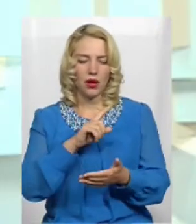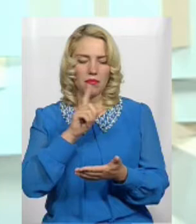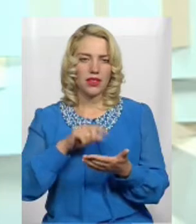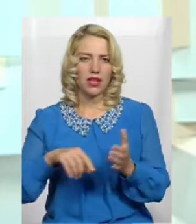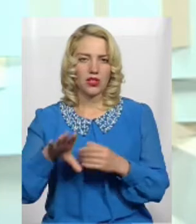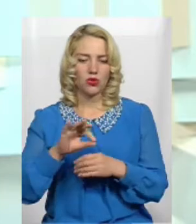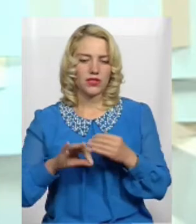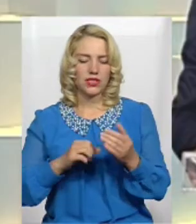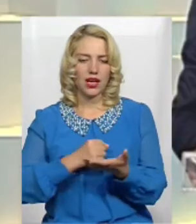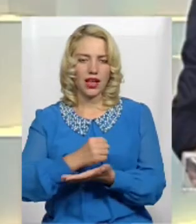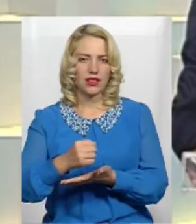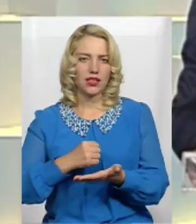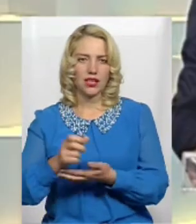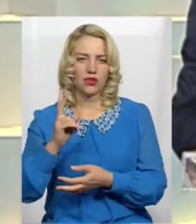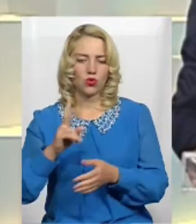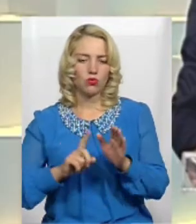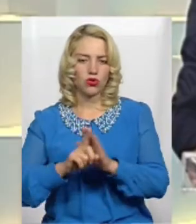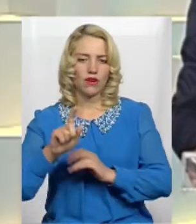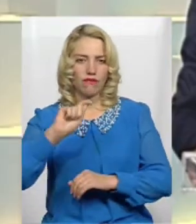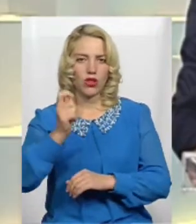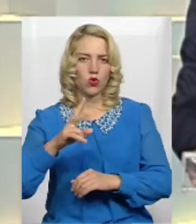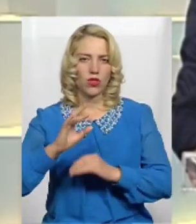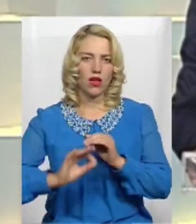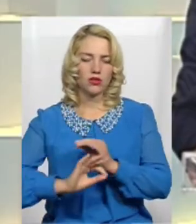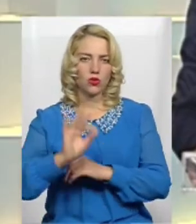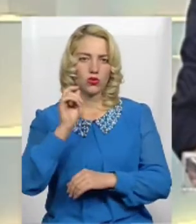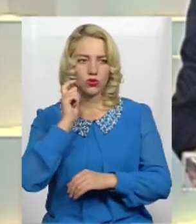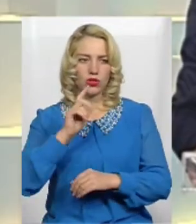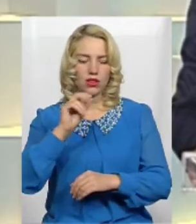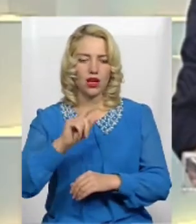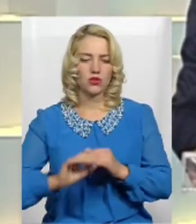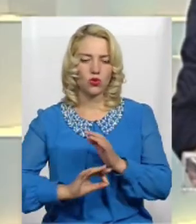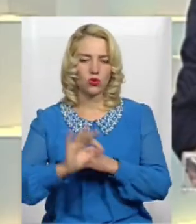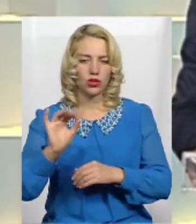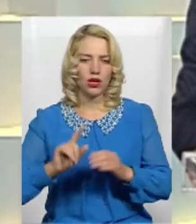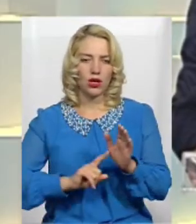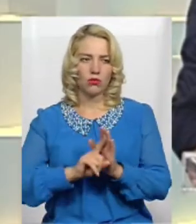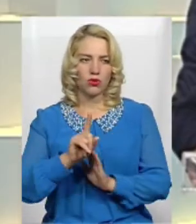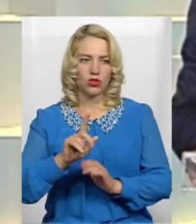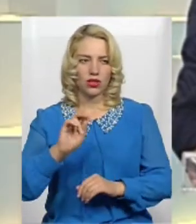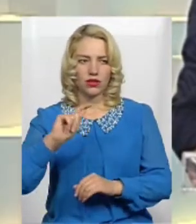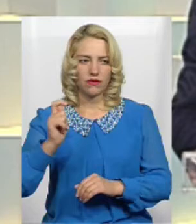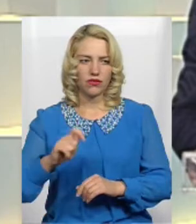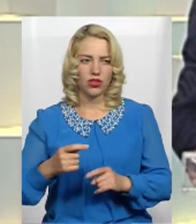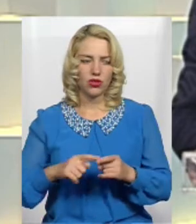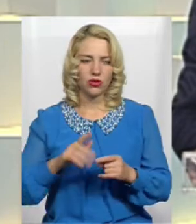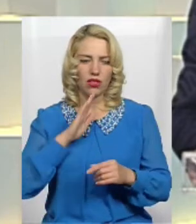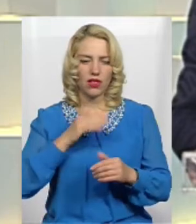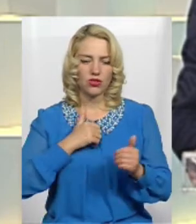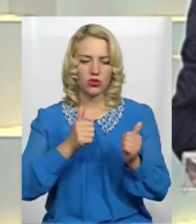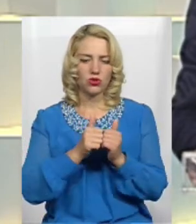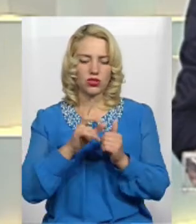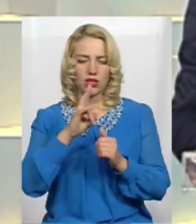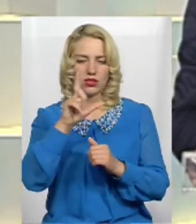кандидатів. Хто почав війну на сході України? На сході розпочала війну наші сусіди зі сходу